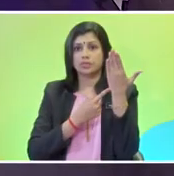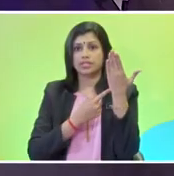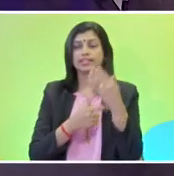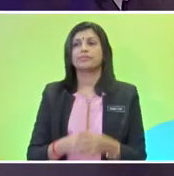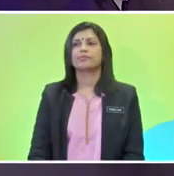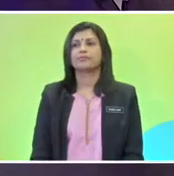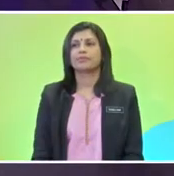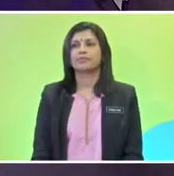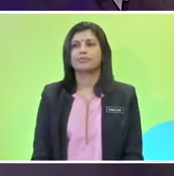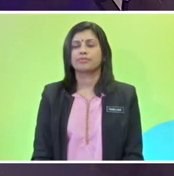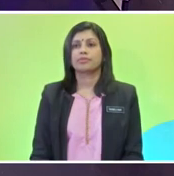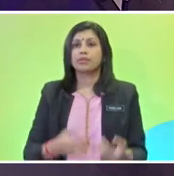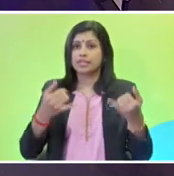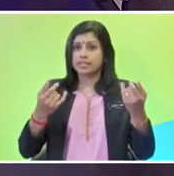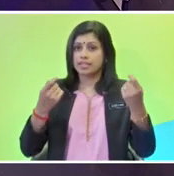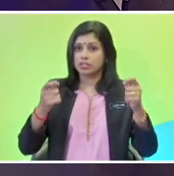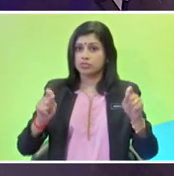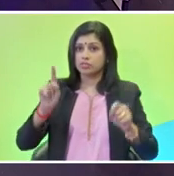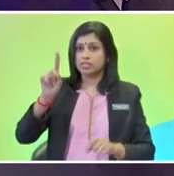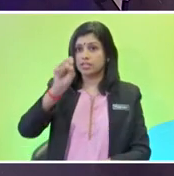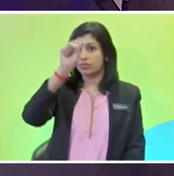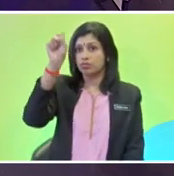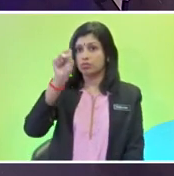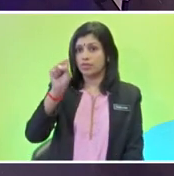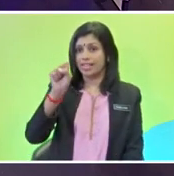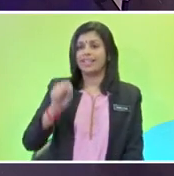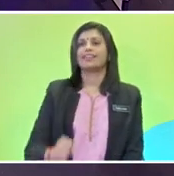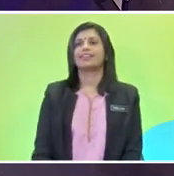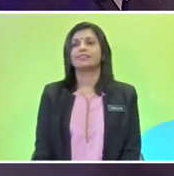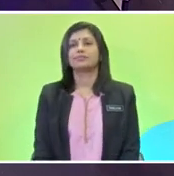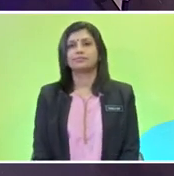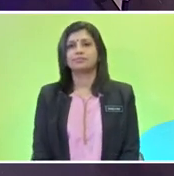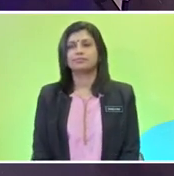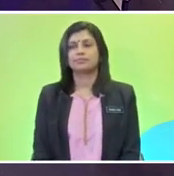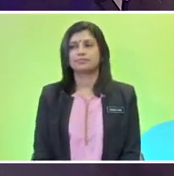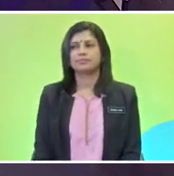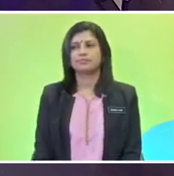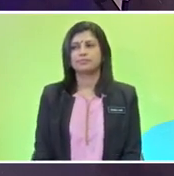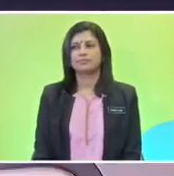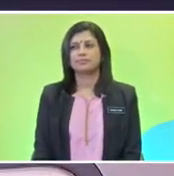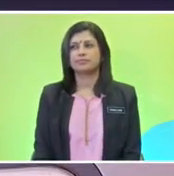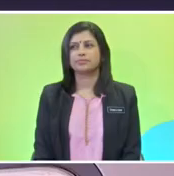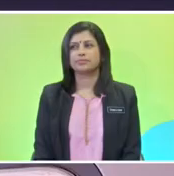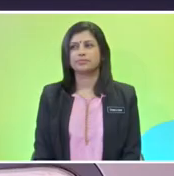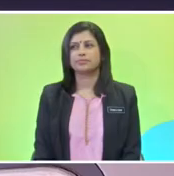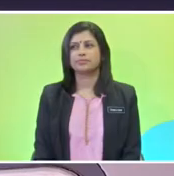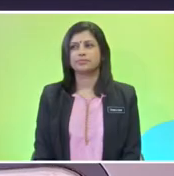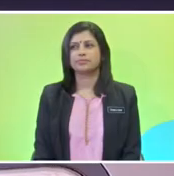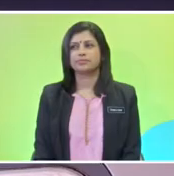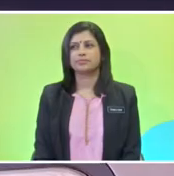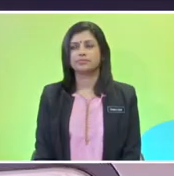cikgu. Okay. Saya nak. Jadi, adik-adik di dalam Google Meet, mari kita bersedia. Okay. Kita ke soalan